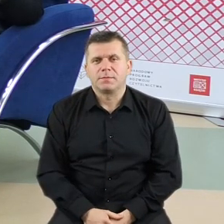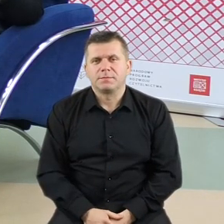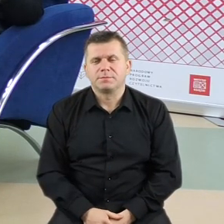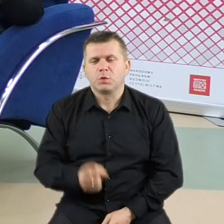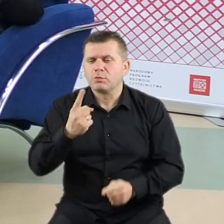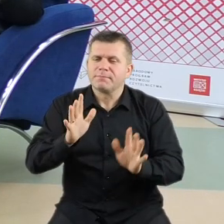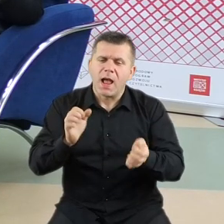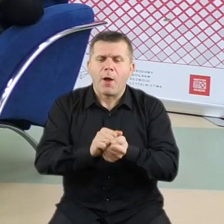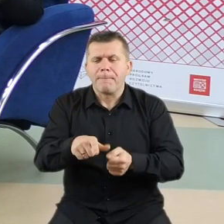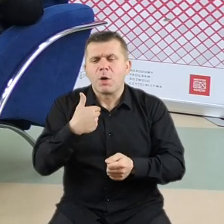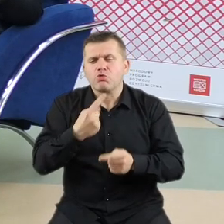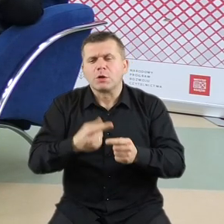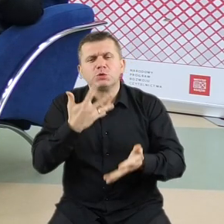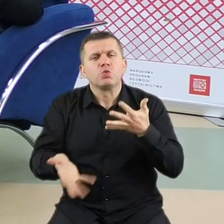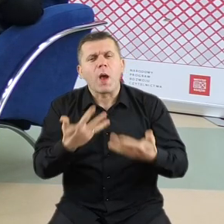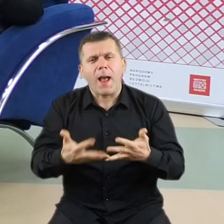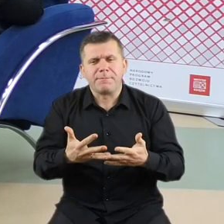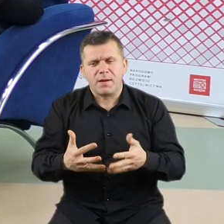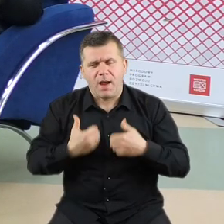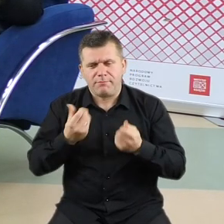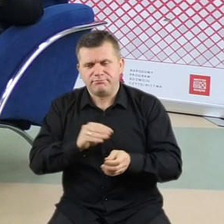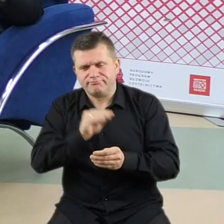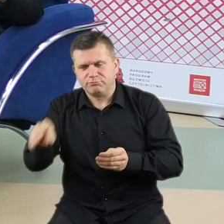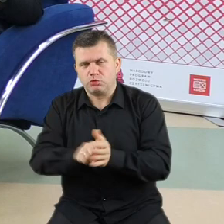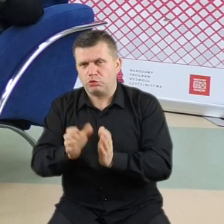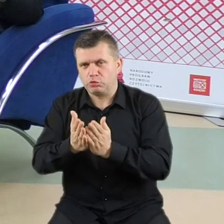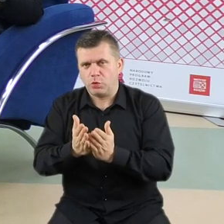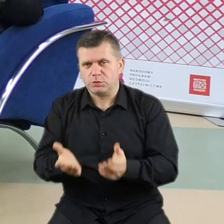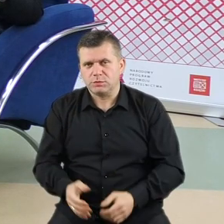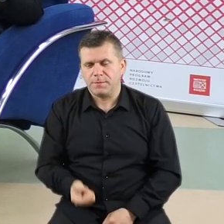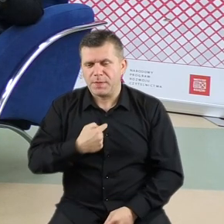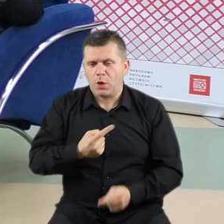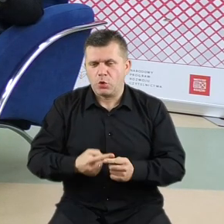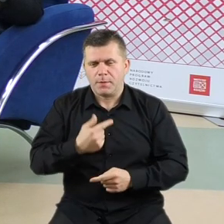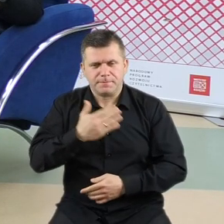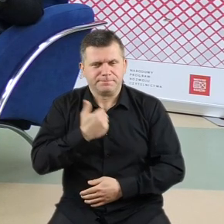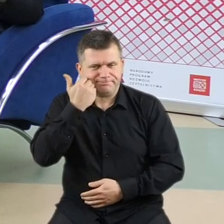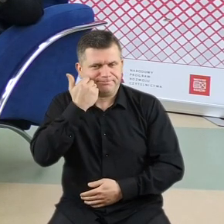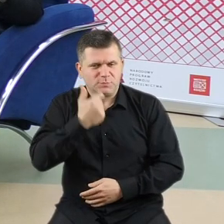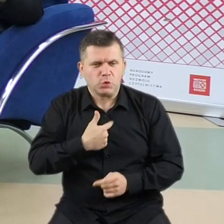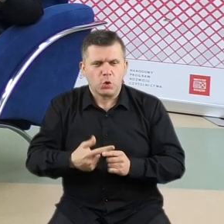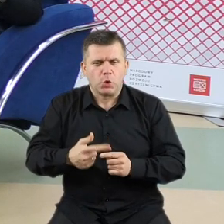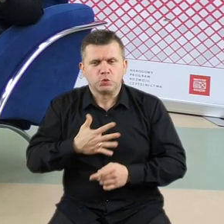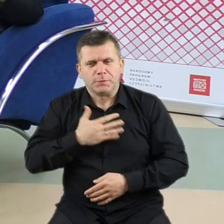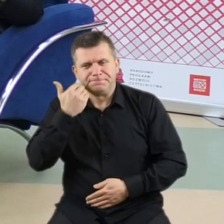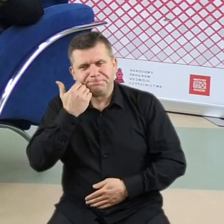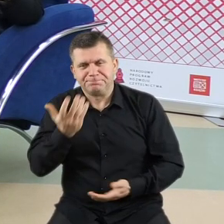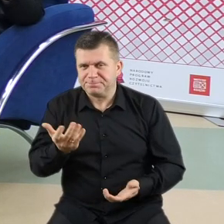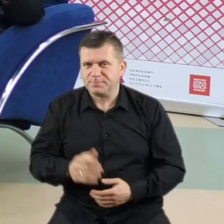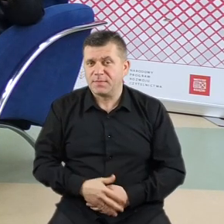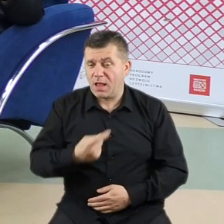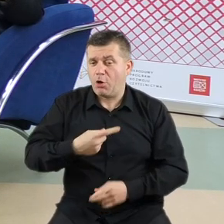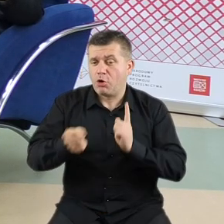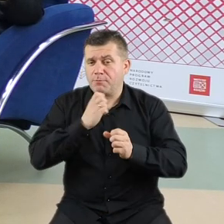za słaba na to, żeby zrobić z tego reportaż do książki. Znaczy, wtedy jest głupio? Wtedy mi jest głupio. Niezręcznie mi jest. Albo na przykład jak